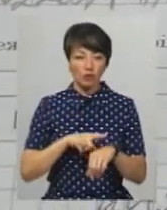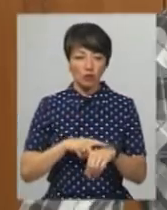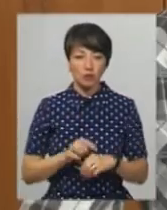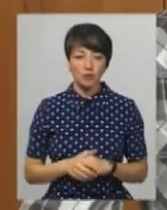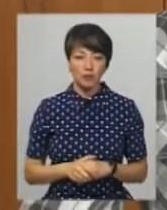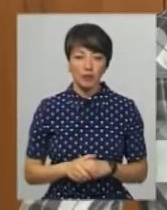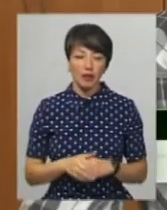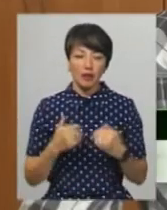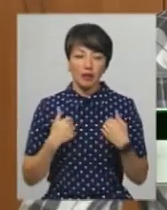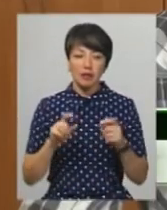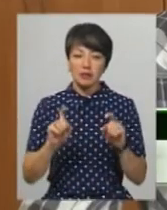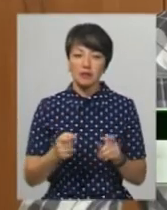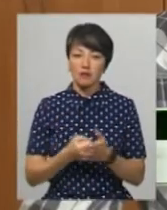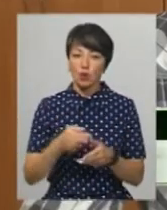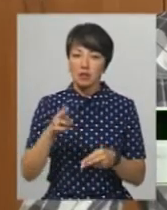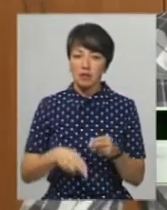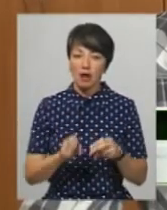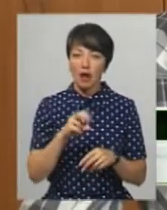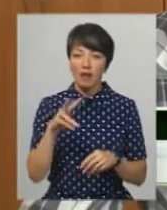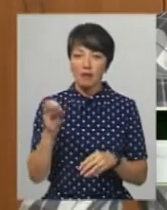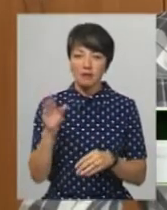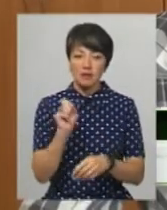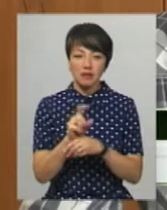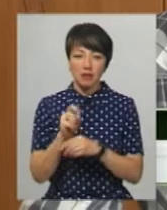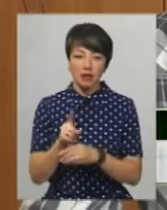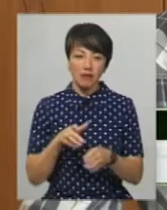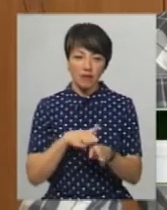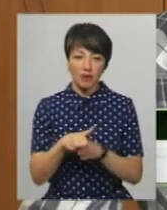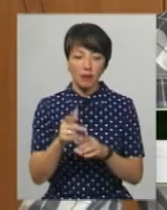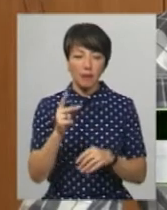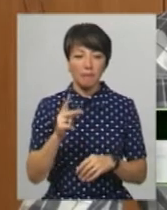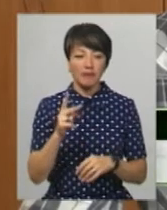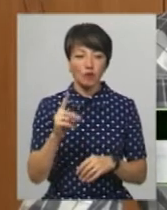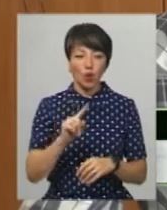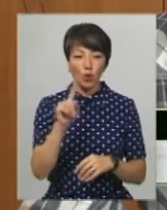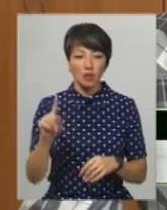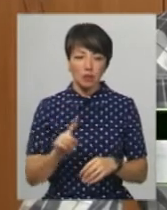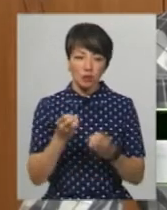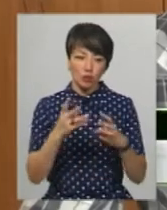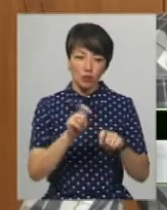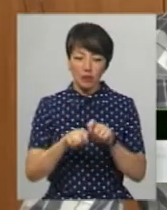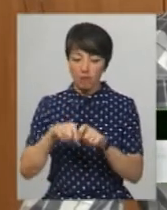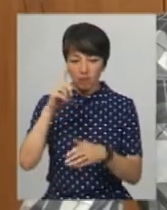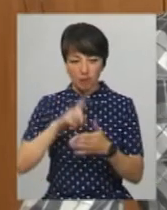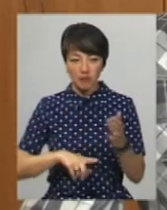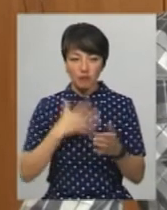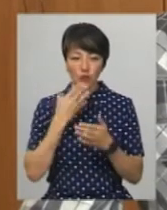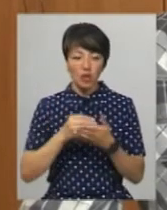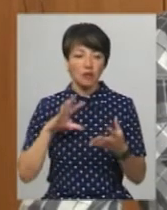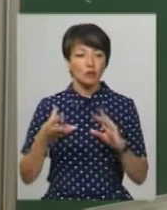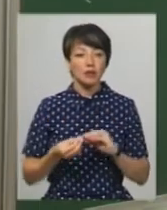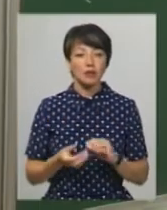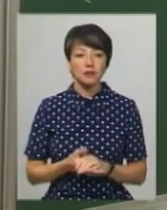часу. Я сидів до кінця, але усі завдання я виконав приблизно за півтори години, а потім просто перевіряв, щоб бути впевненим у своїх